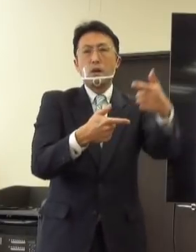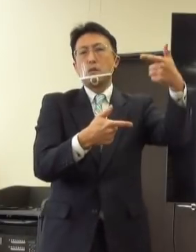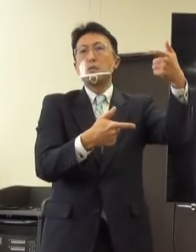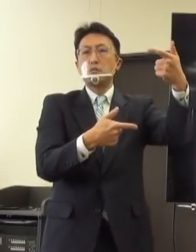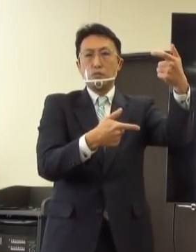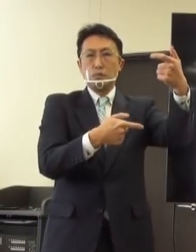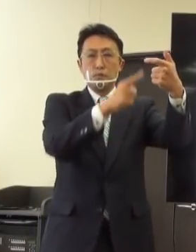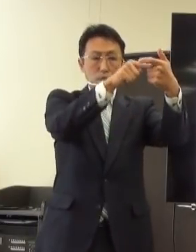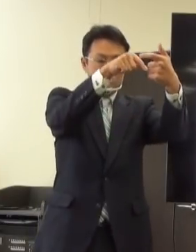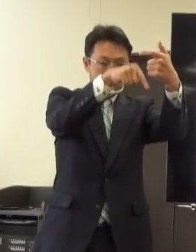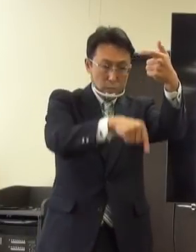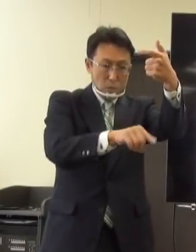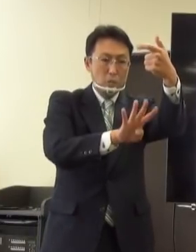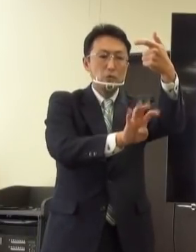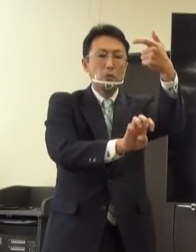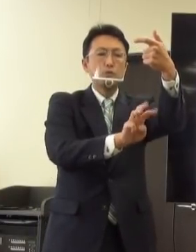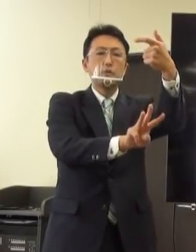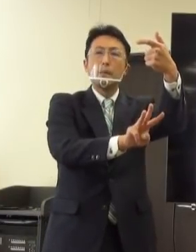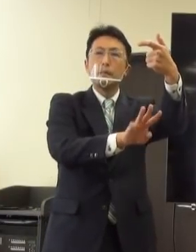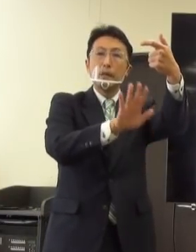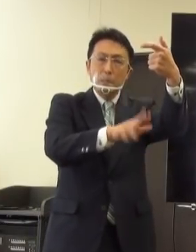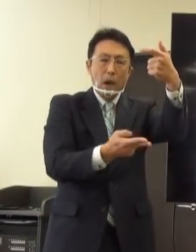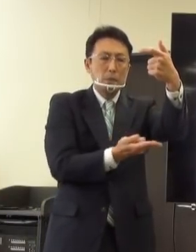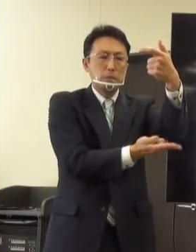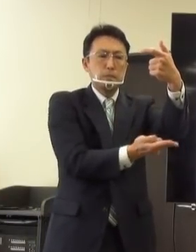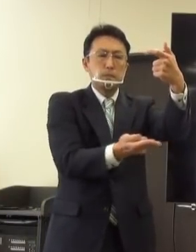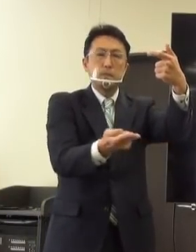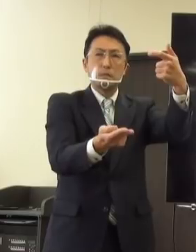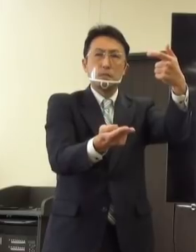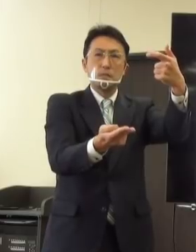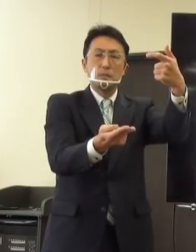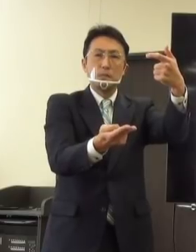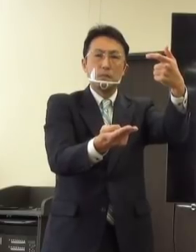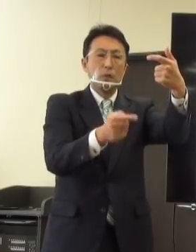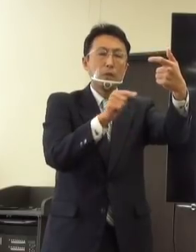43床が埋まっております。これ病床占有率